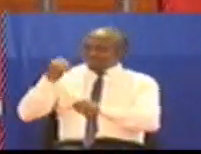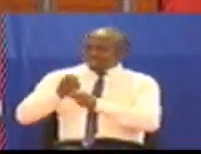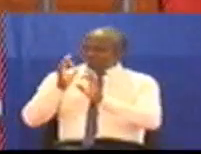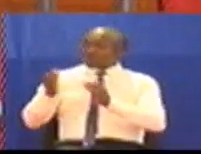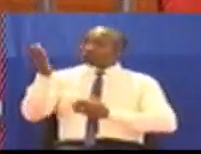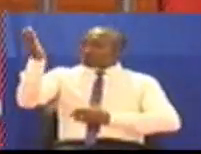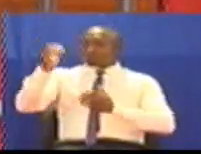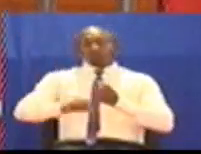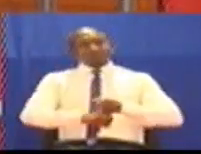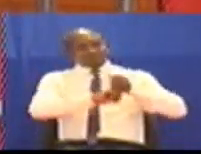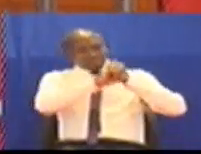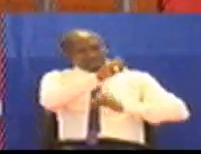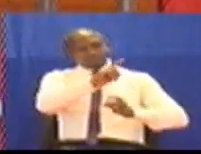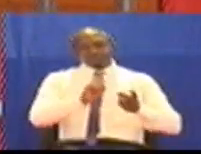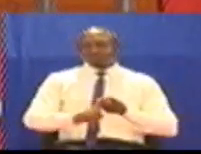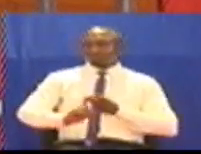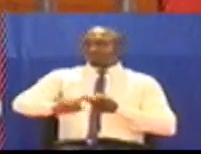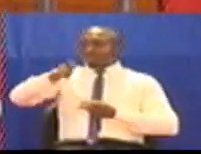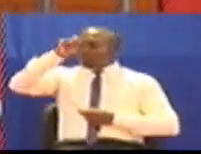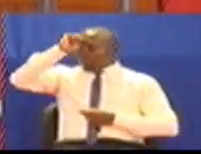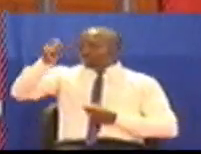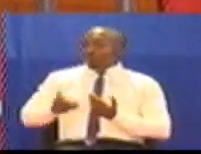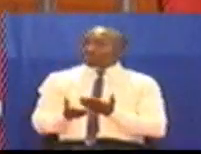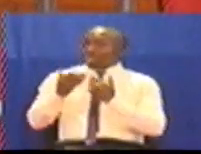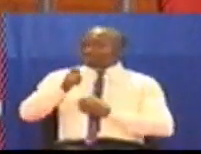nao. Mheshimiwa Naibu Spika,